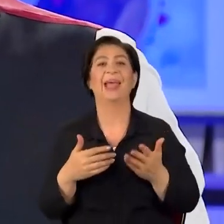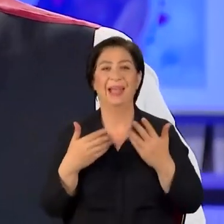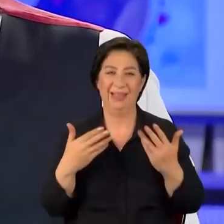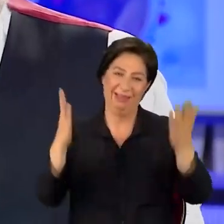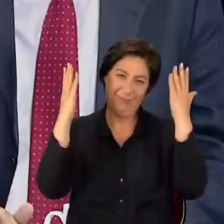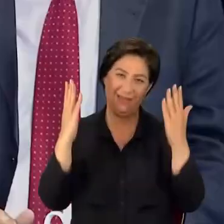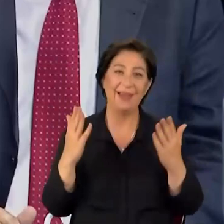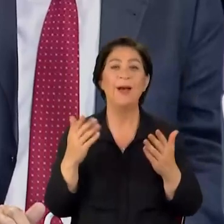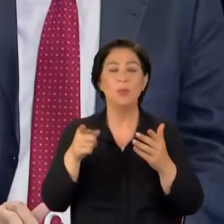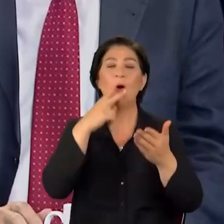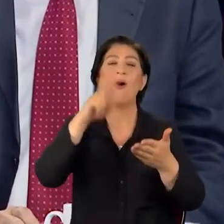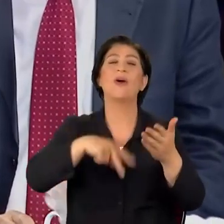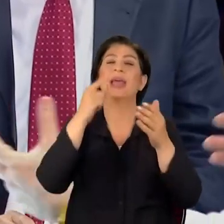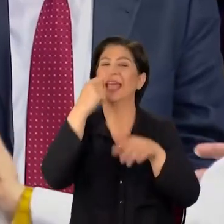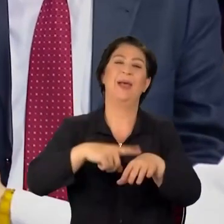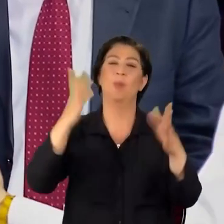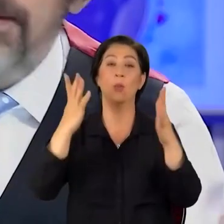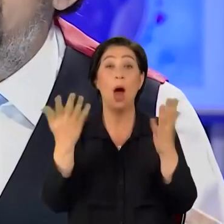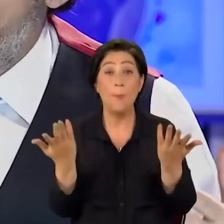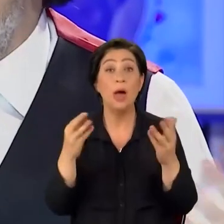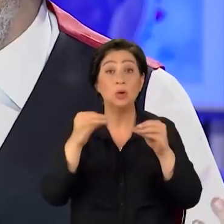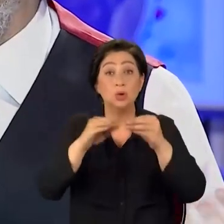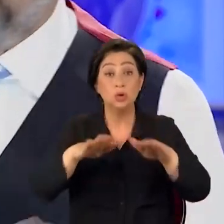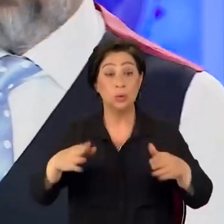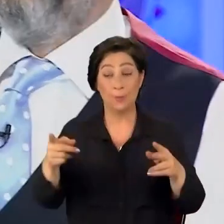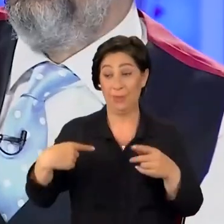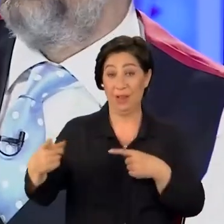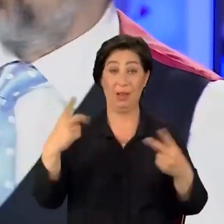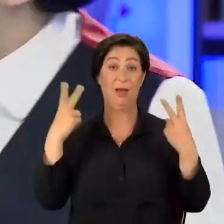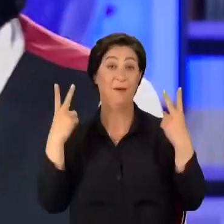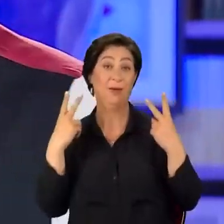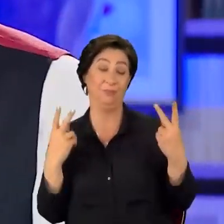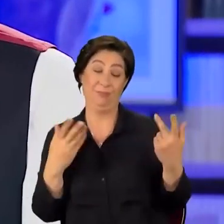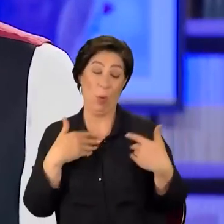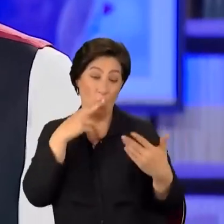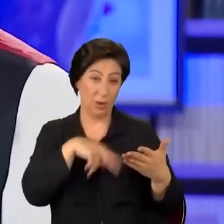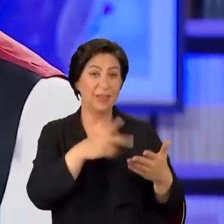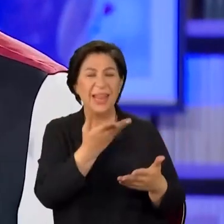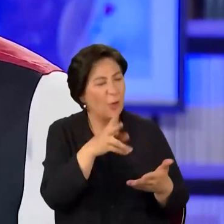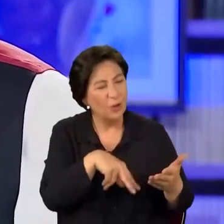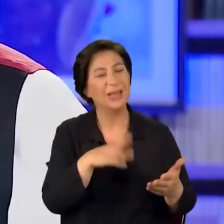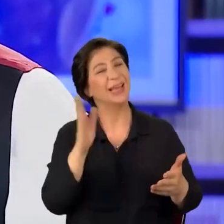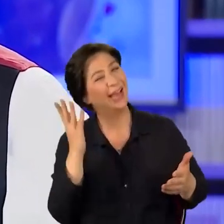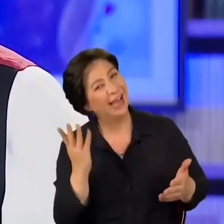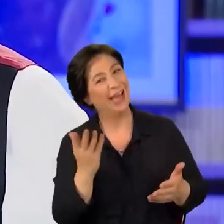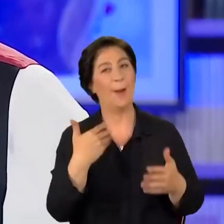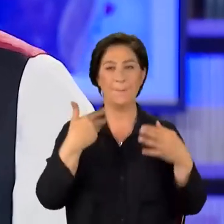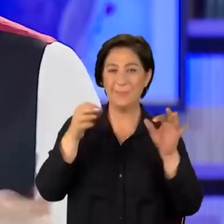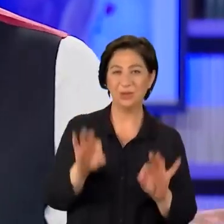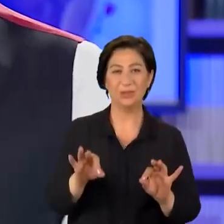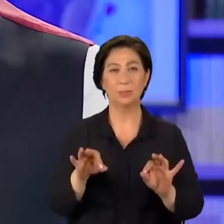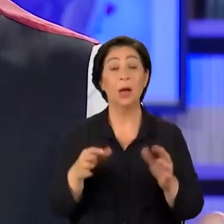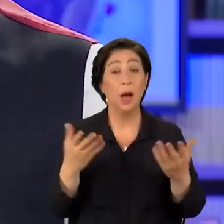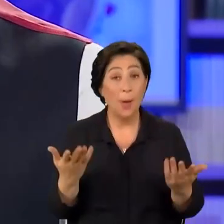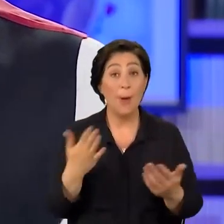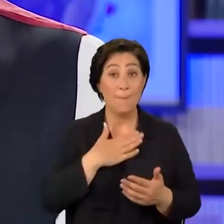artık hani bunu da okuyor olamazsın, ama çocuklar birbirlerine hava atıyorlardı. Bunu okuyorum. Neresini okudun? Ya işte diyor başladım falan.